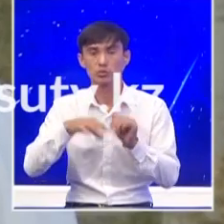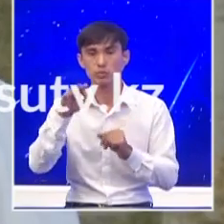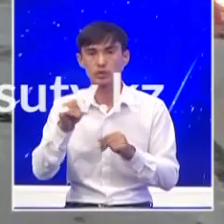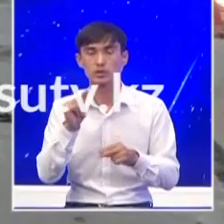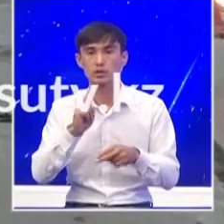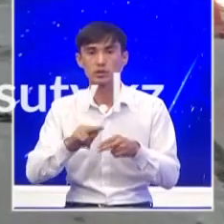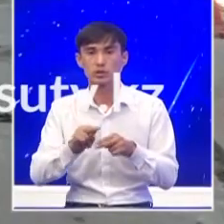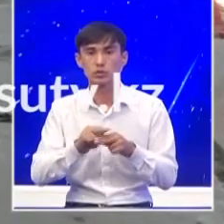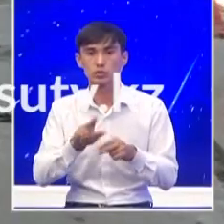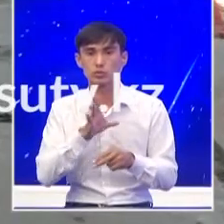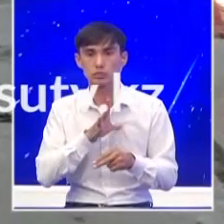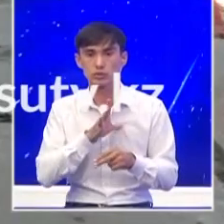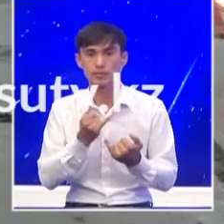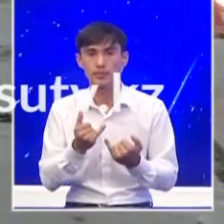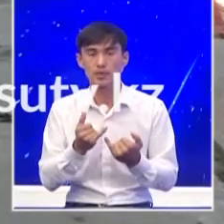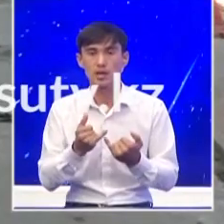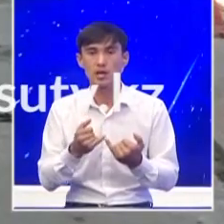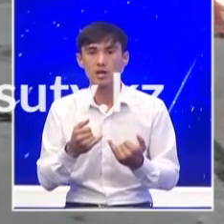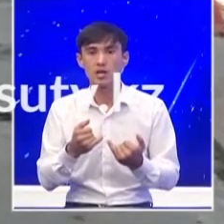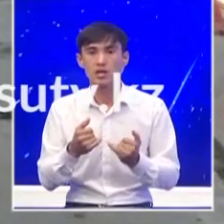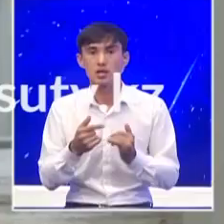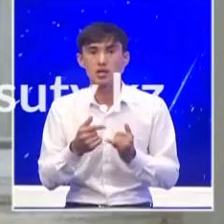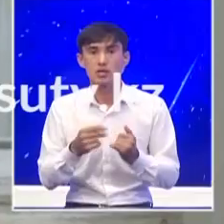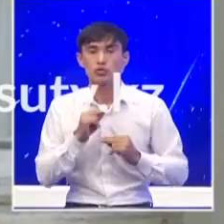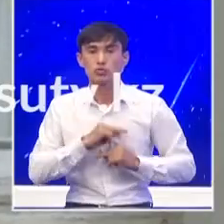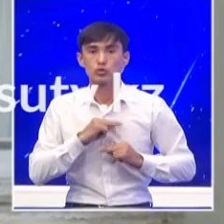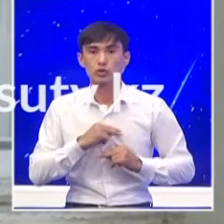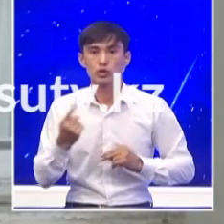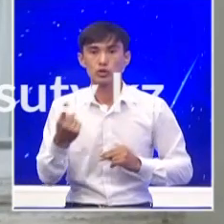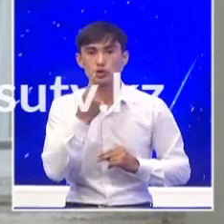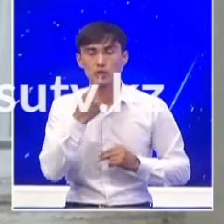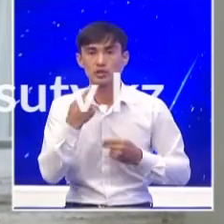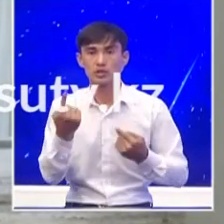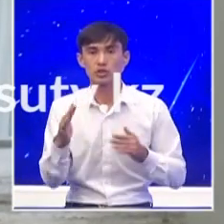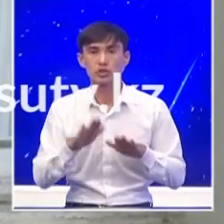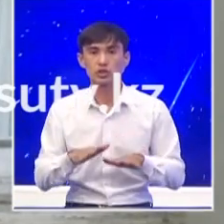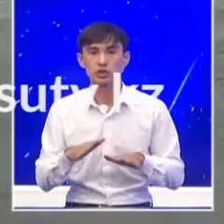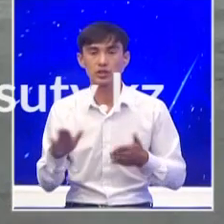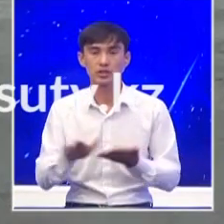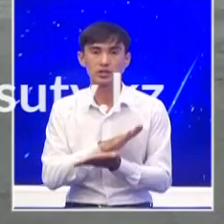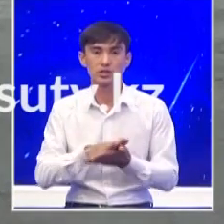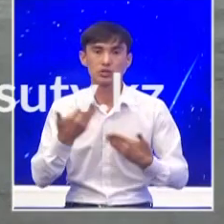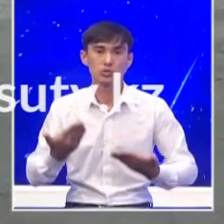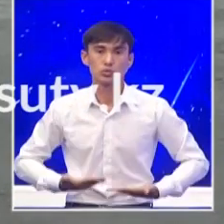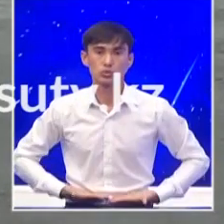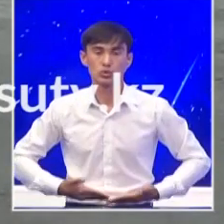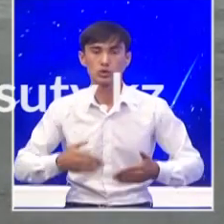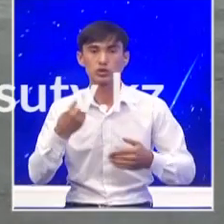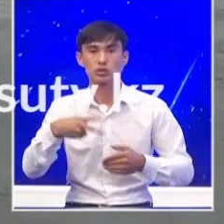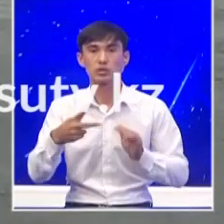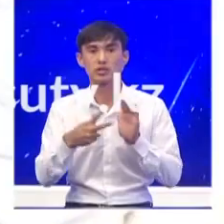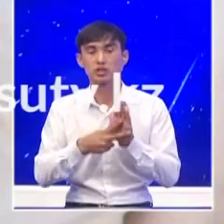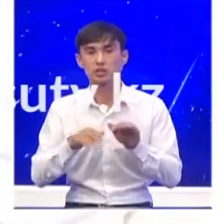жатыр. Кешенде жұмыс істейтін жұмысшылар үшін жақын жерде тегін тұратын және тамақтанатын 28 орынды жатақхана